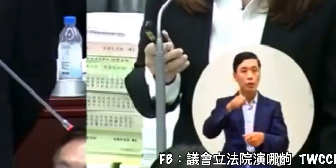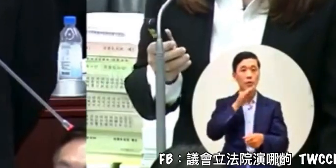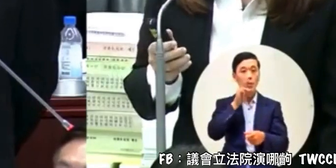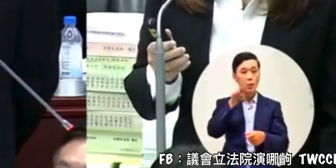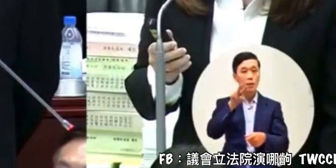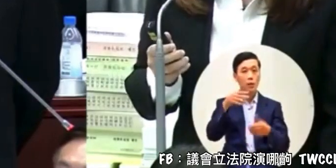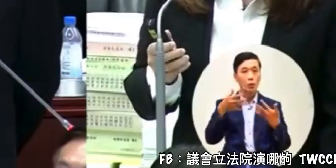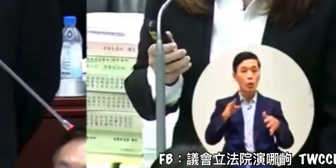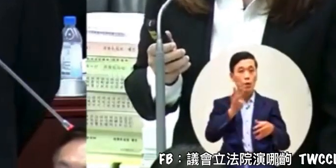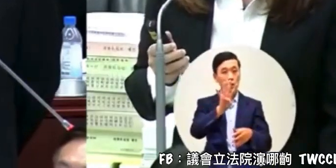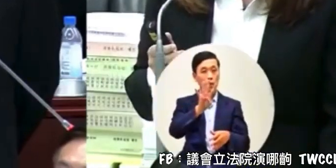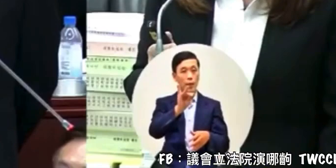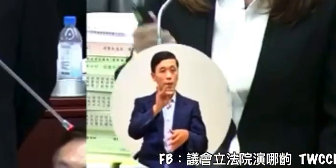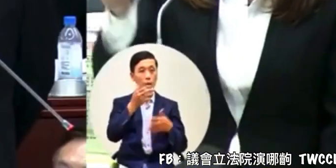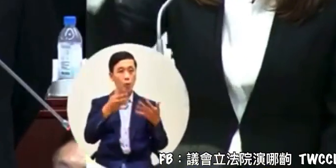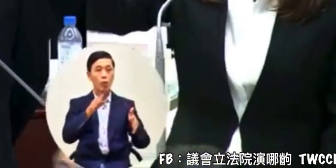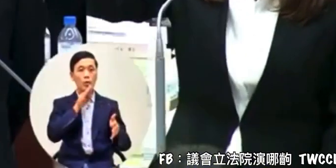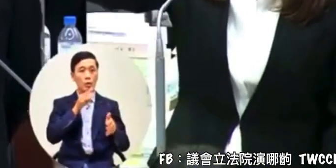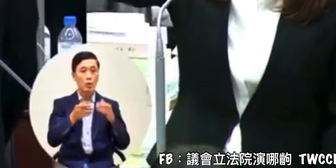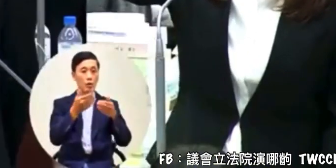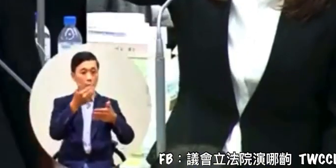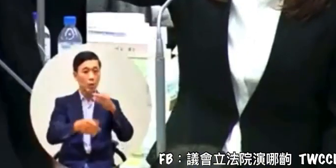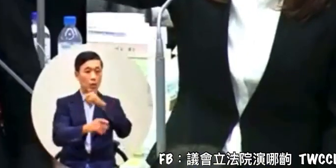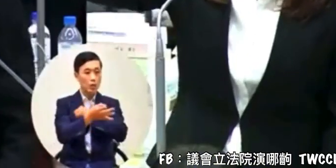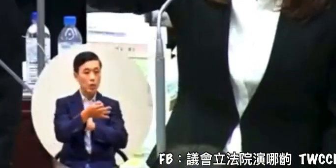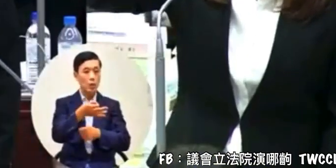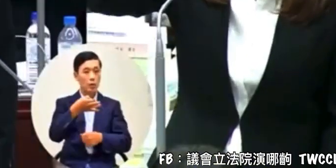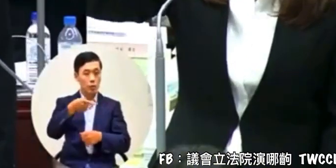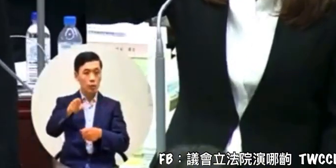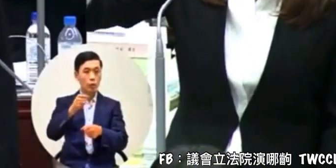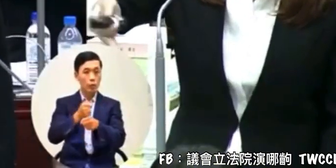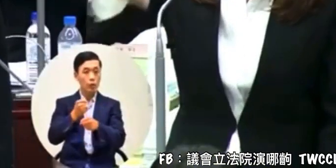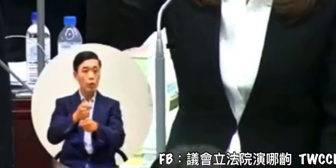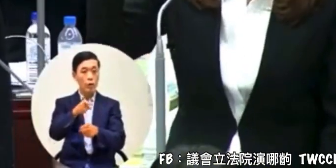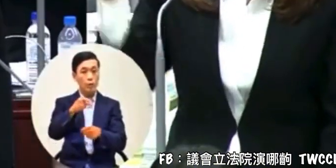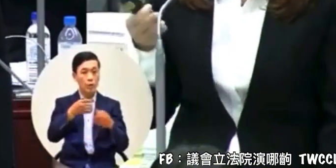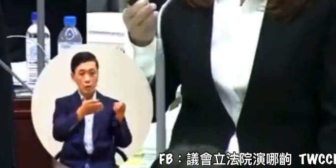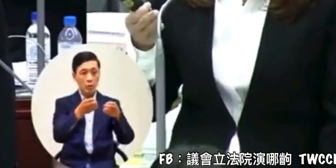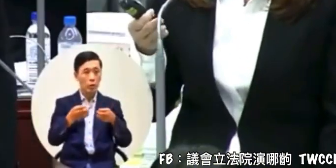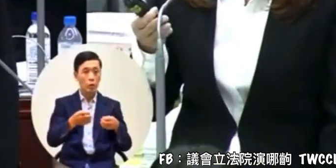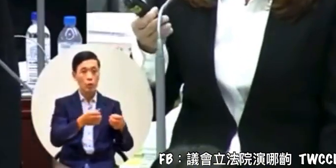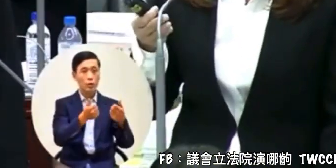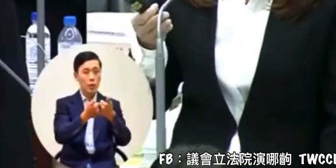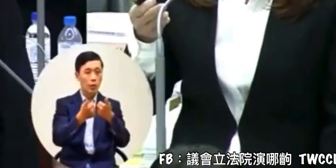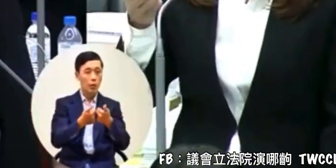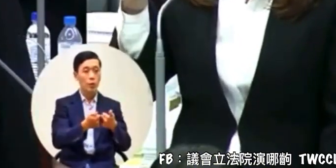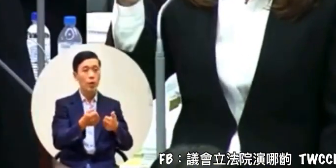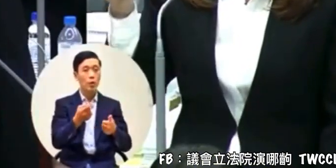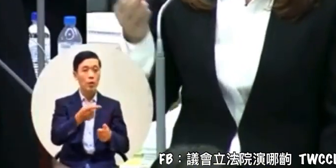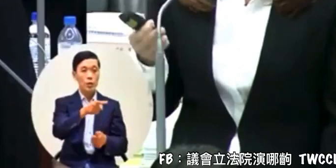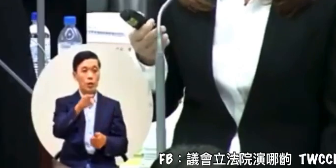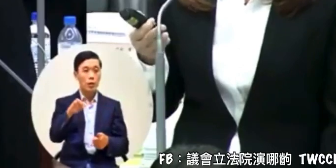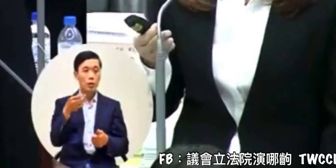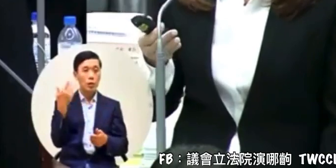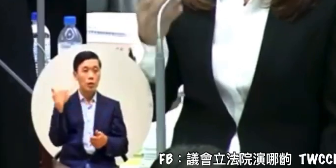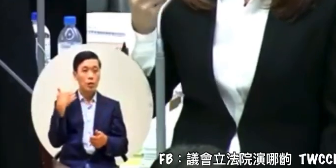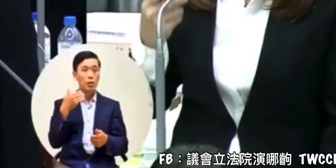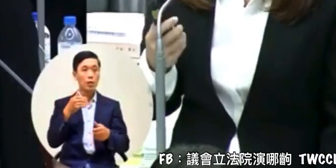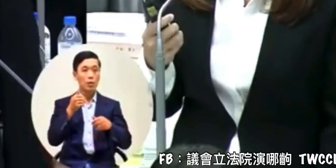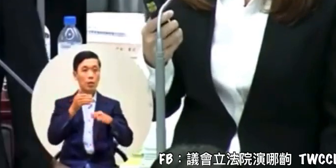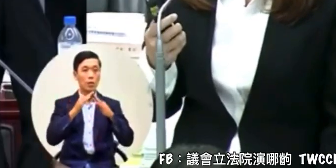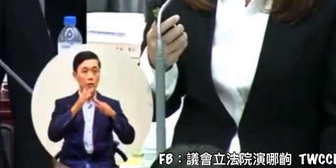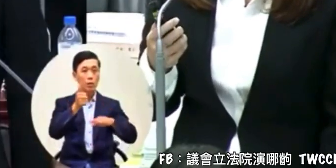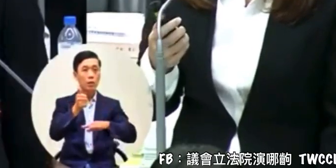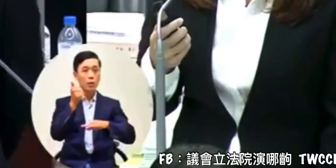400多个是用结余款来做的啦，好不好？请你们去讨论一下，人家上一个市府可以做